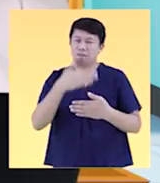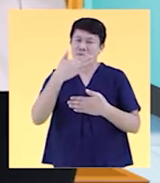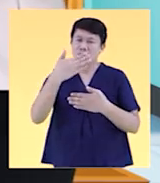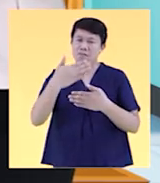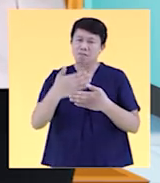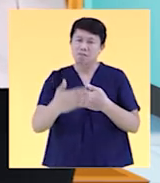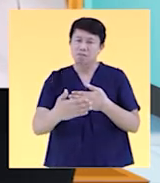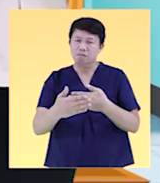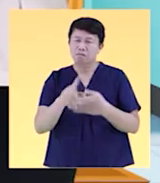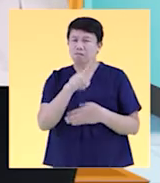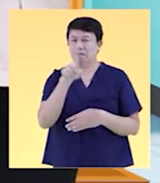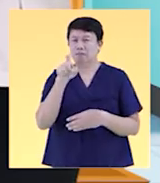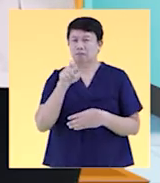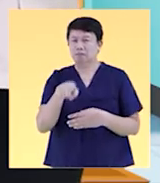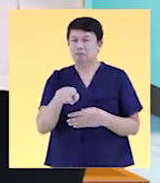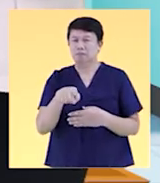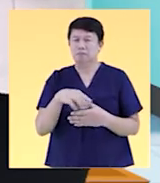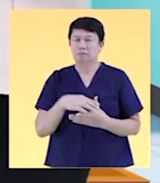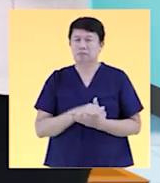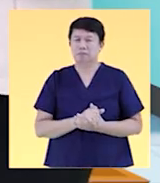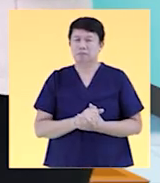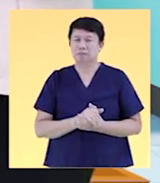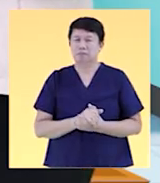Susunod naman ang tanong na